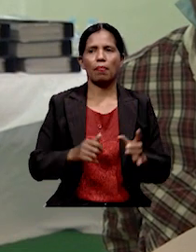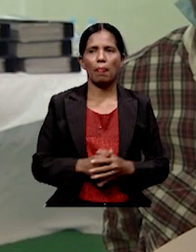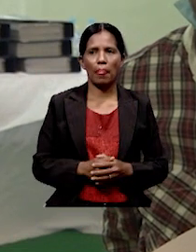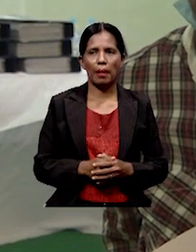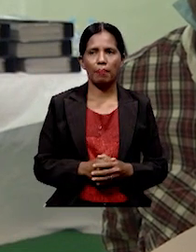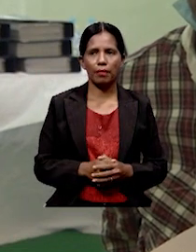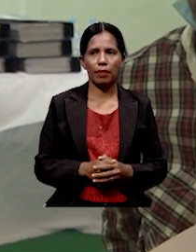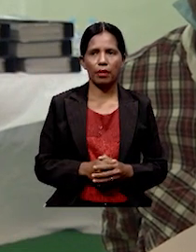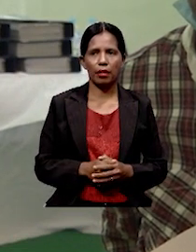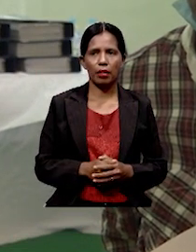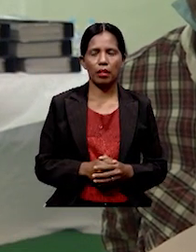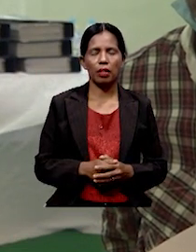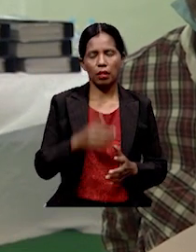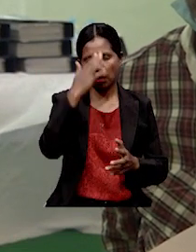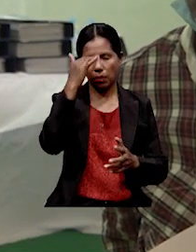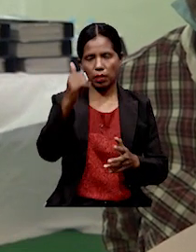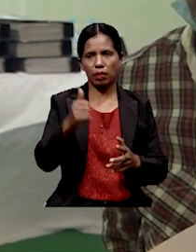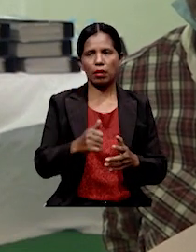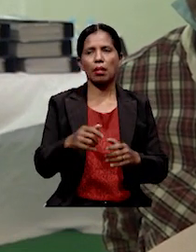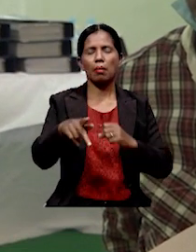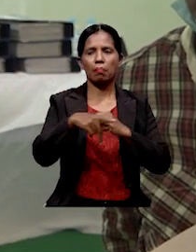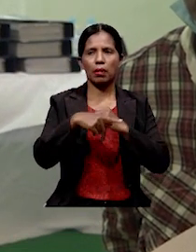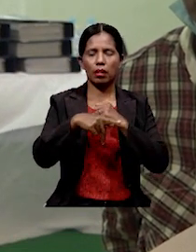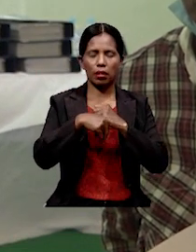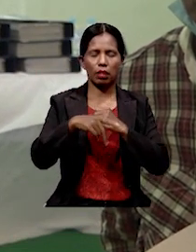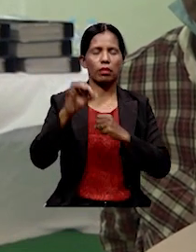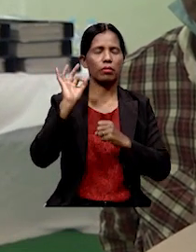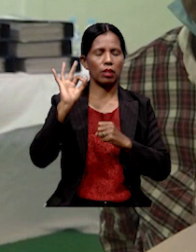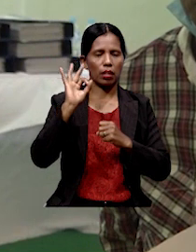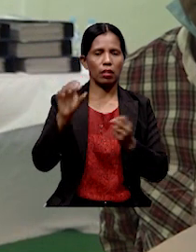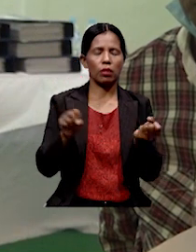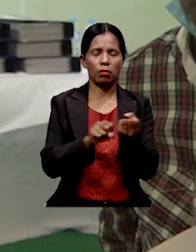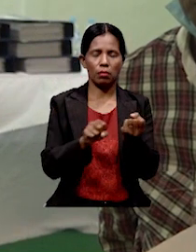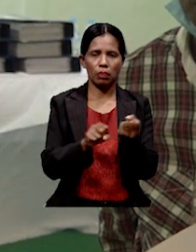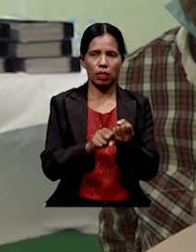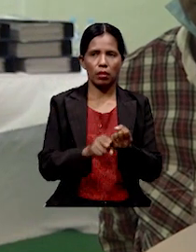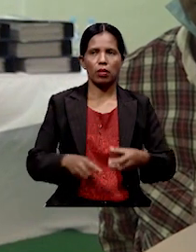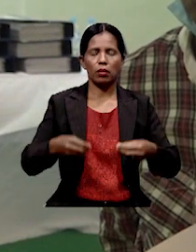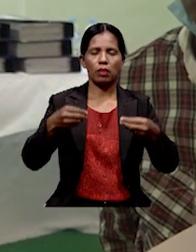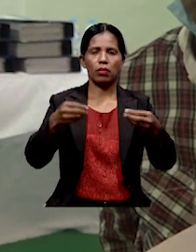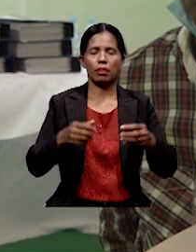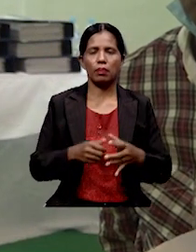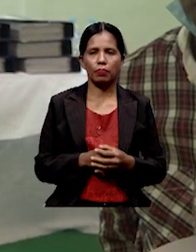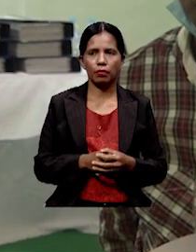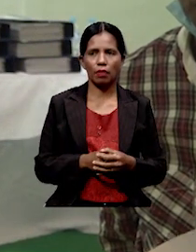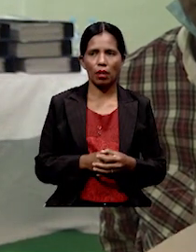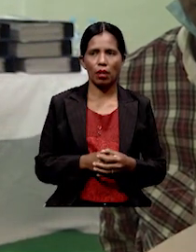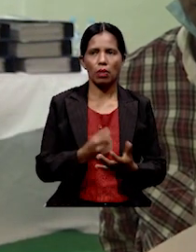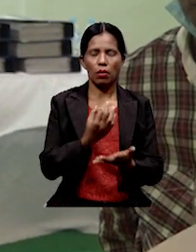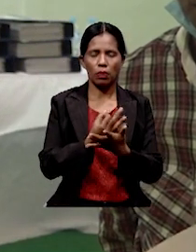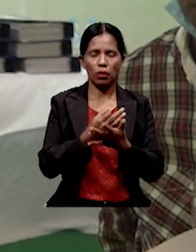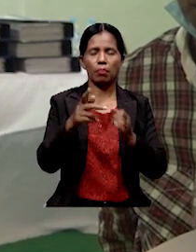agar nusama ke Dr. Mari dengan fal dengan partidu Fretlin apoyan nia. Hanesa, ho atributus partidu nian. Ho fundus partidu